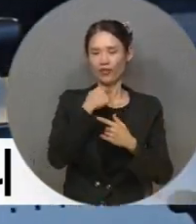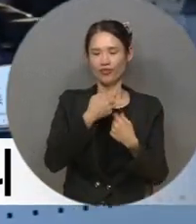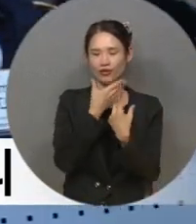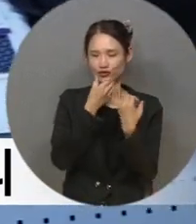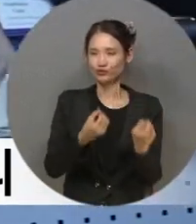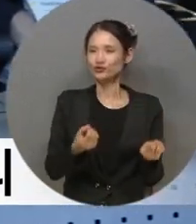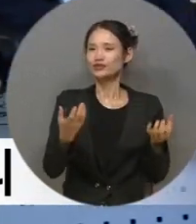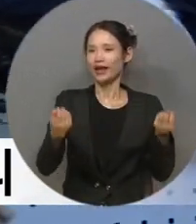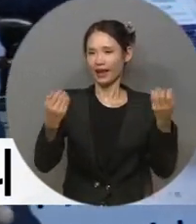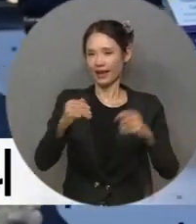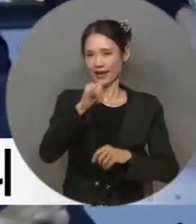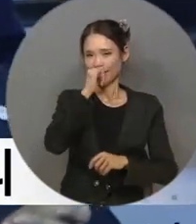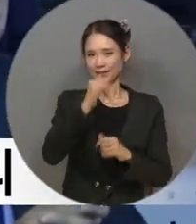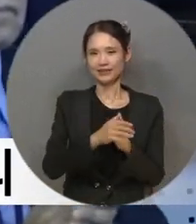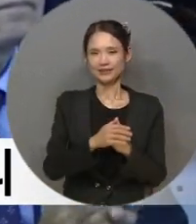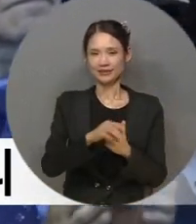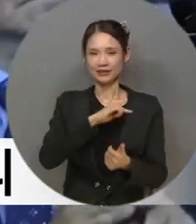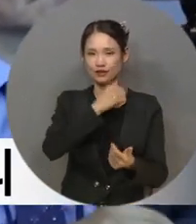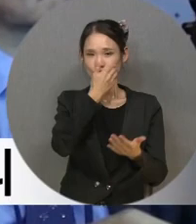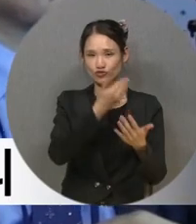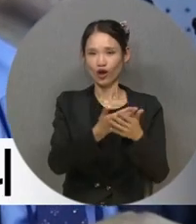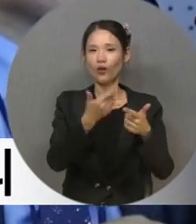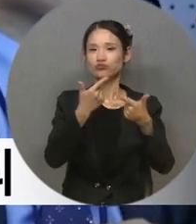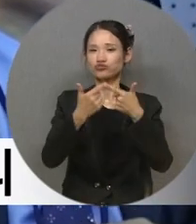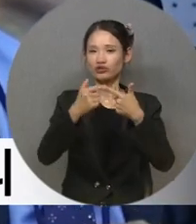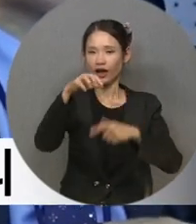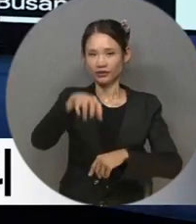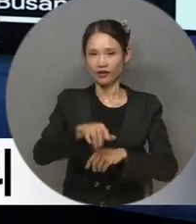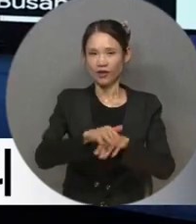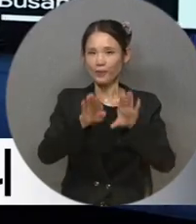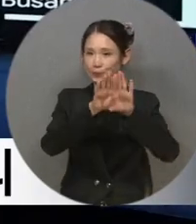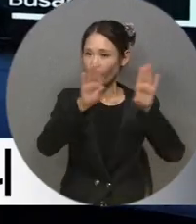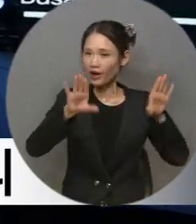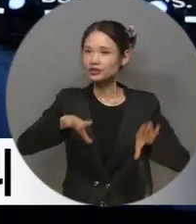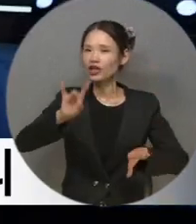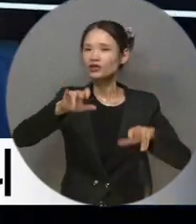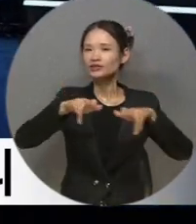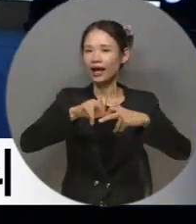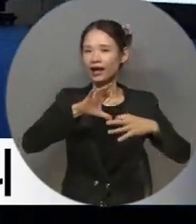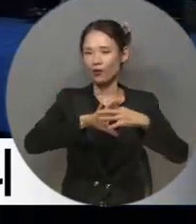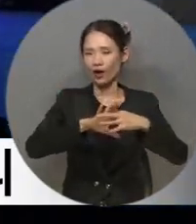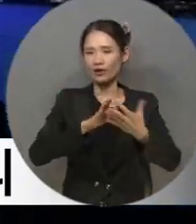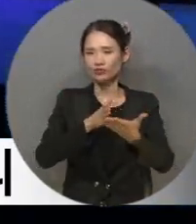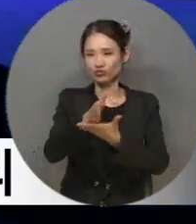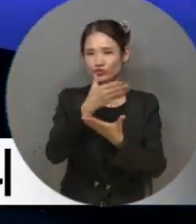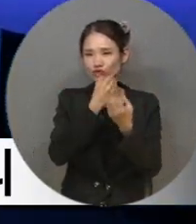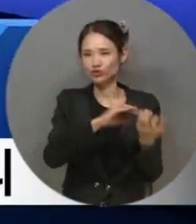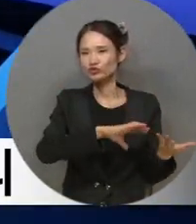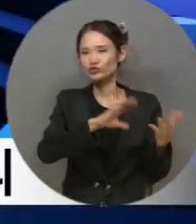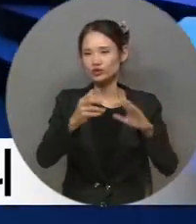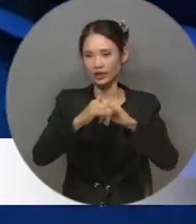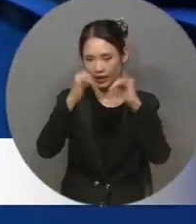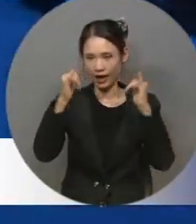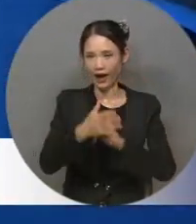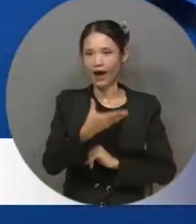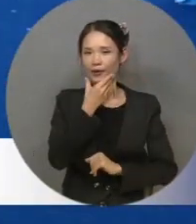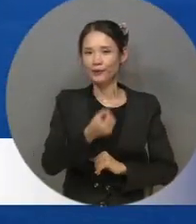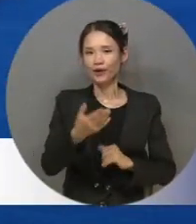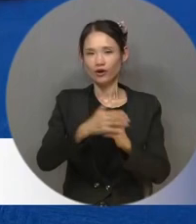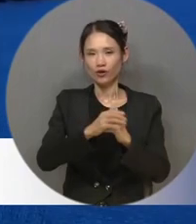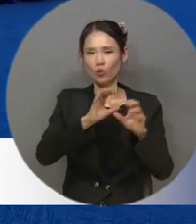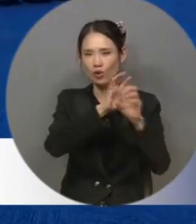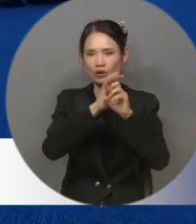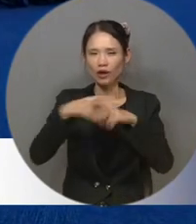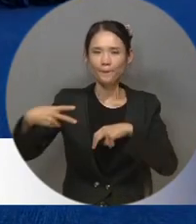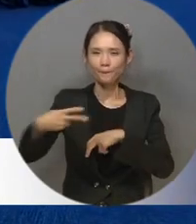꾸며졌습니다. 무엇보다 부산에서 열리는 첫 장애복지 분야 국제행사로 코로나19로 단절된 국내외